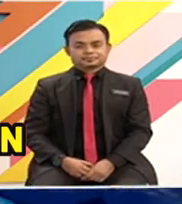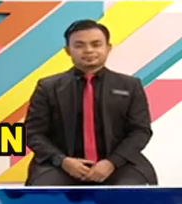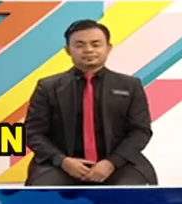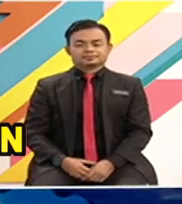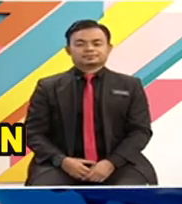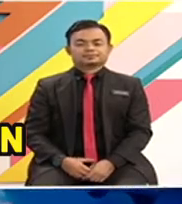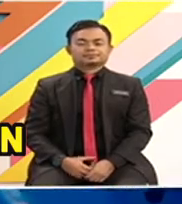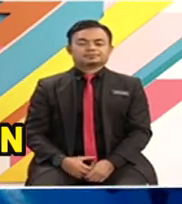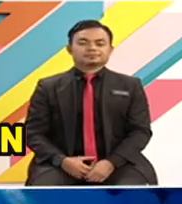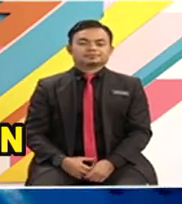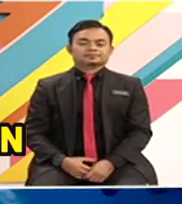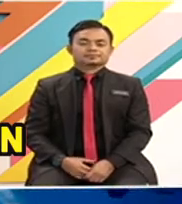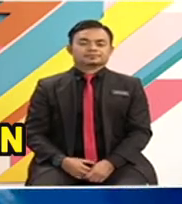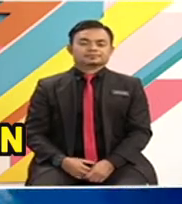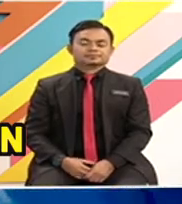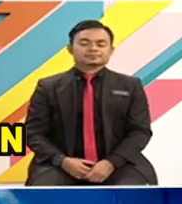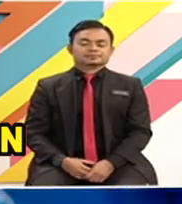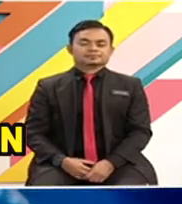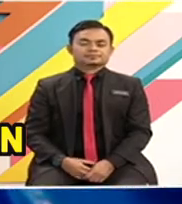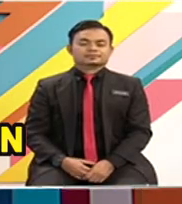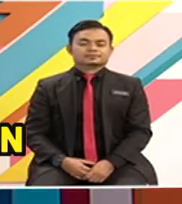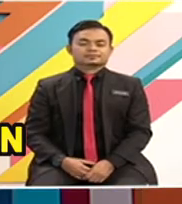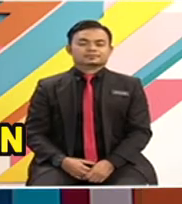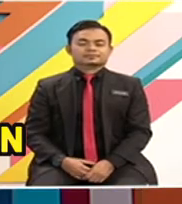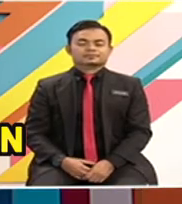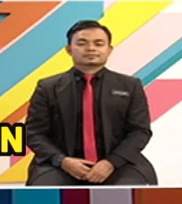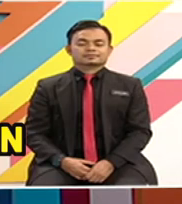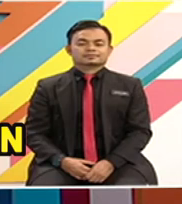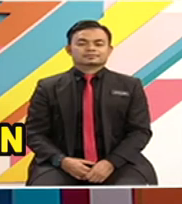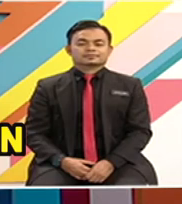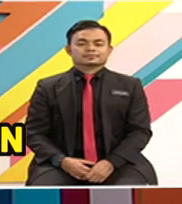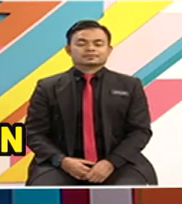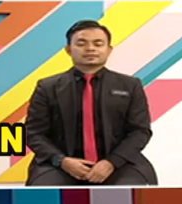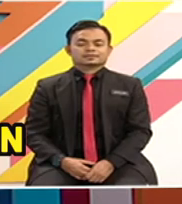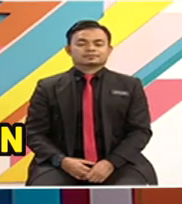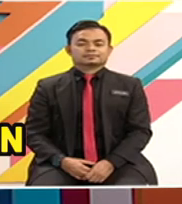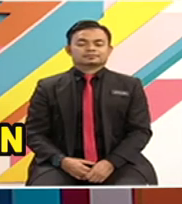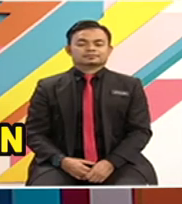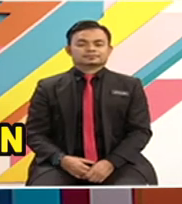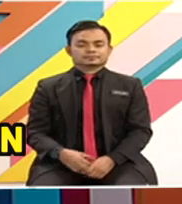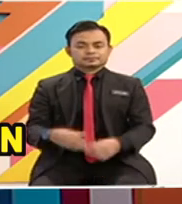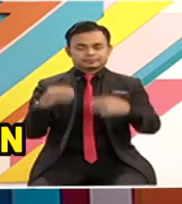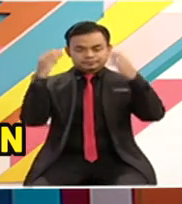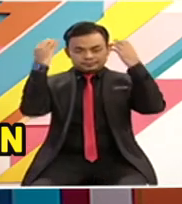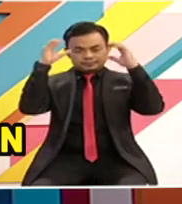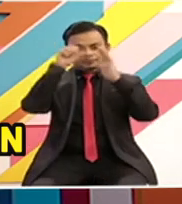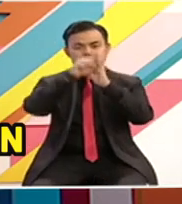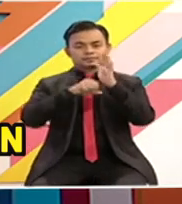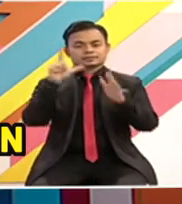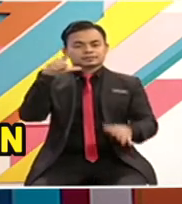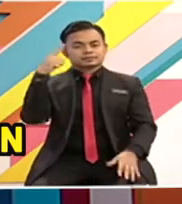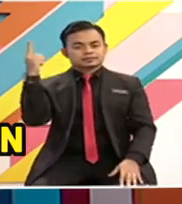betul senyum siku selain yang c gua sebutkan tadi cari calon ini lingkaran dan juga